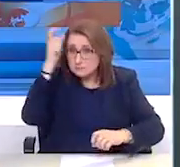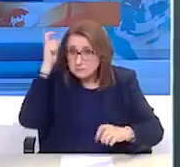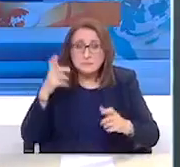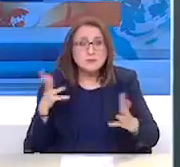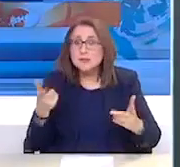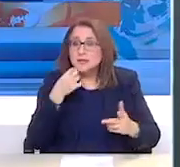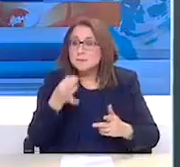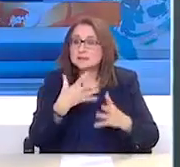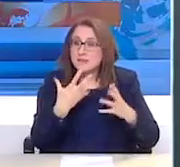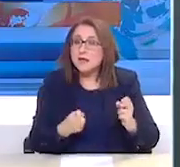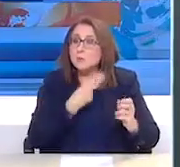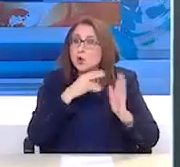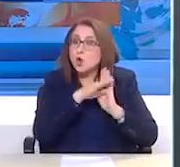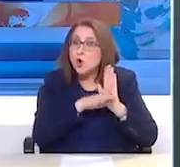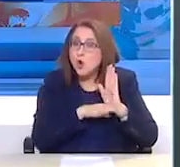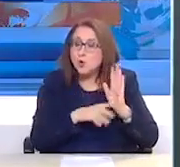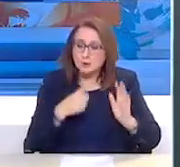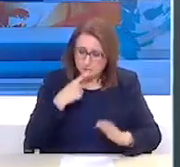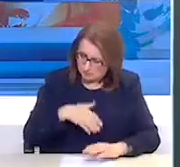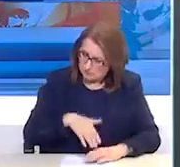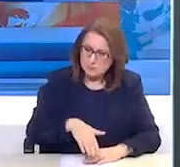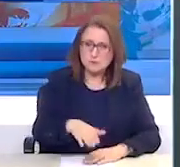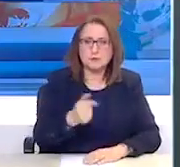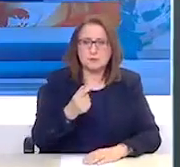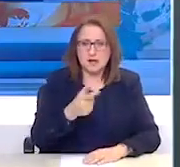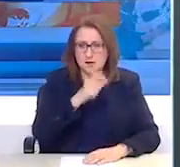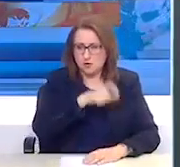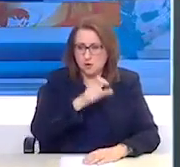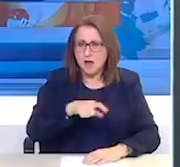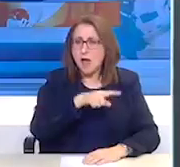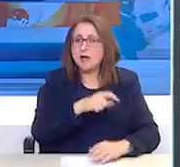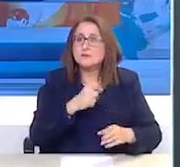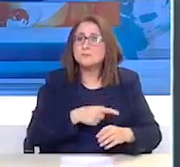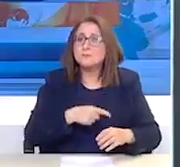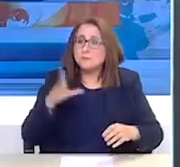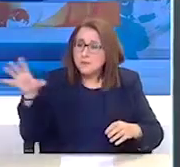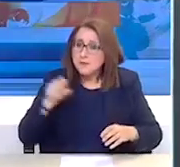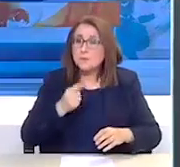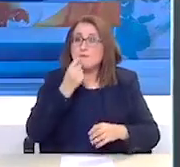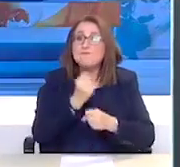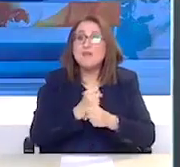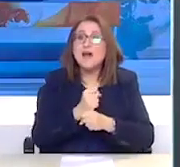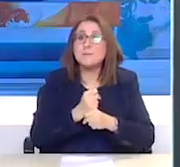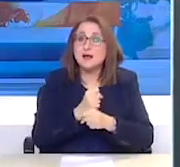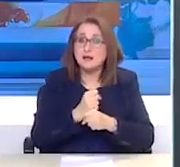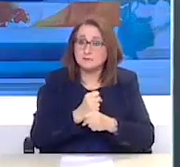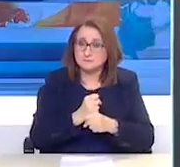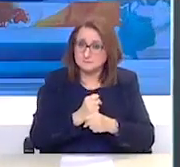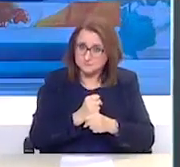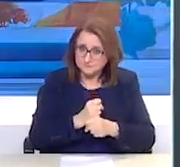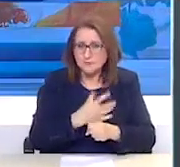γρήγορα. Θα δοθεί η δυνατότητα σε ανθρώπους υγειονομικούς πρώτης γραμμής να μπορούν να πάρουν αυτά τα φάρμακα.